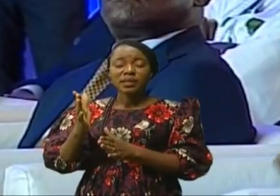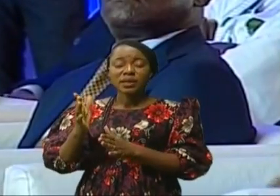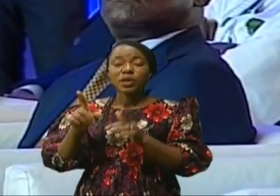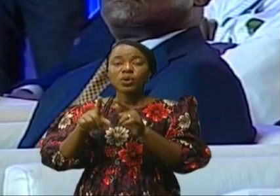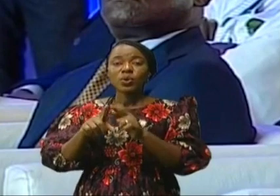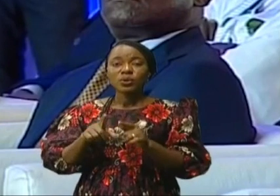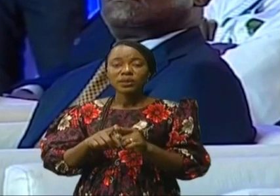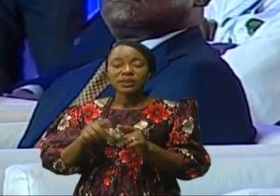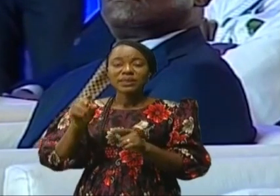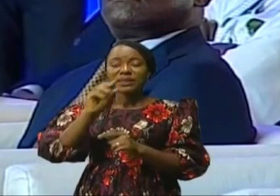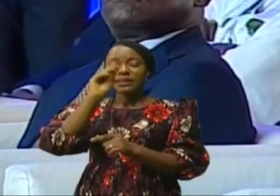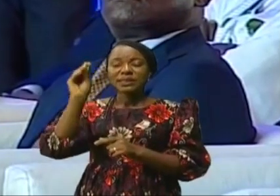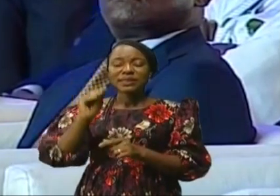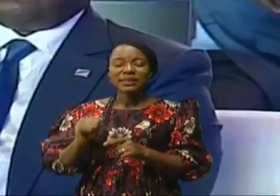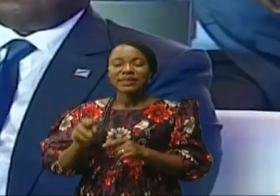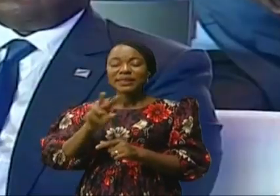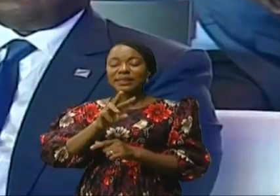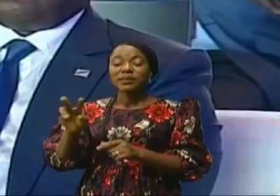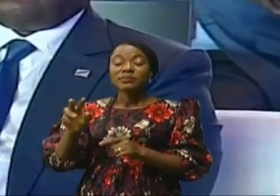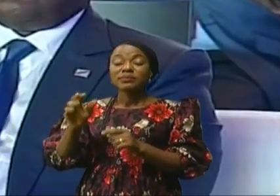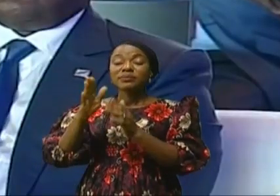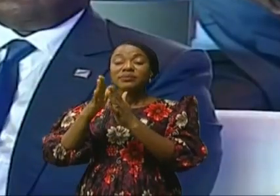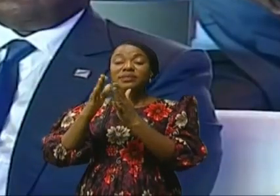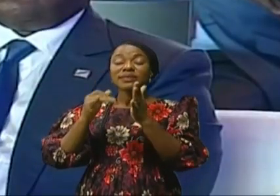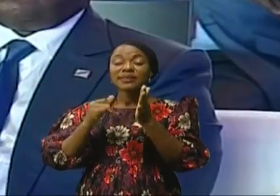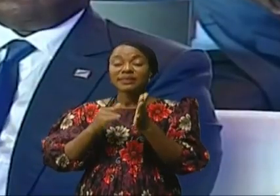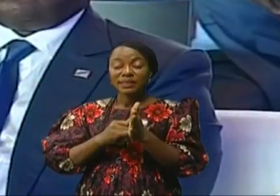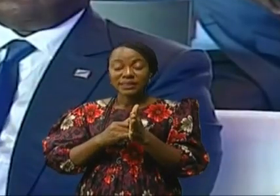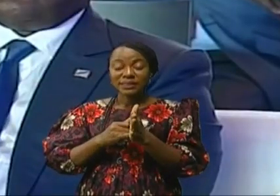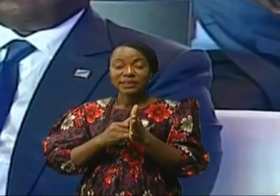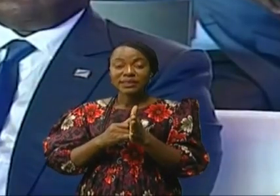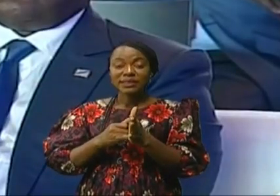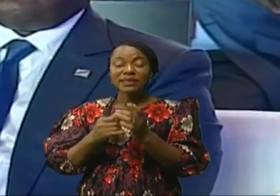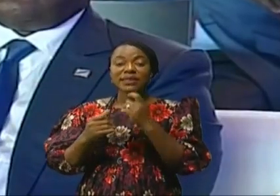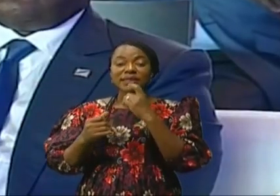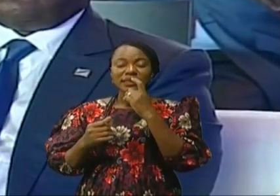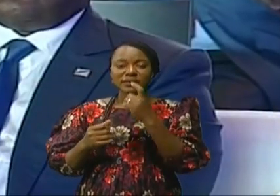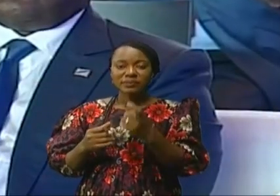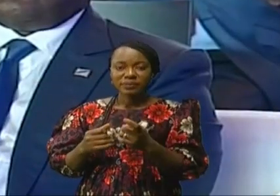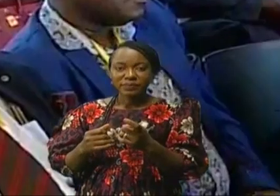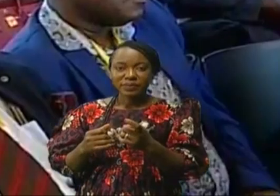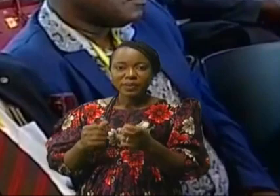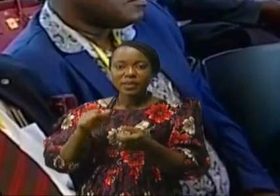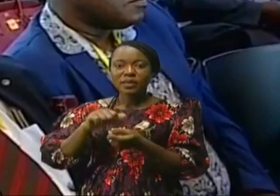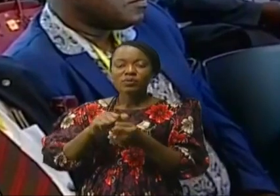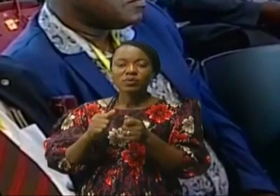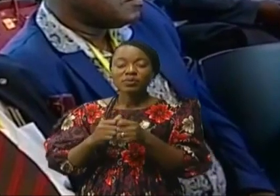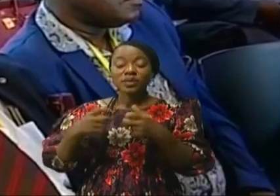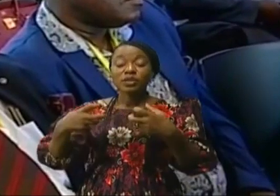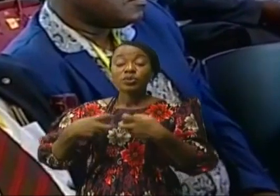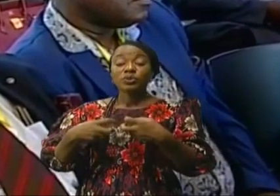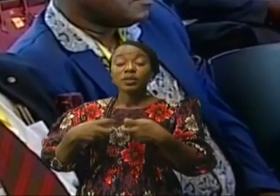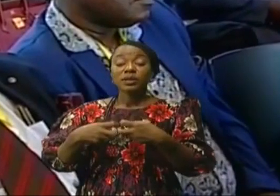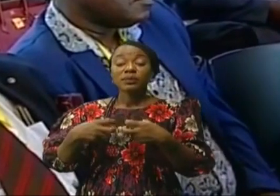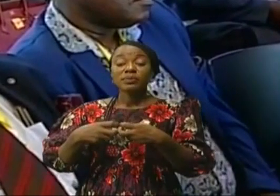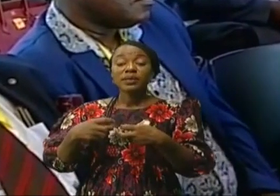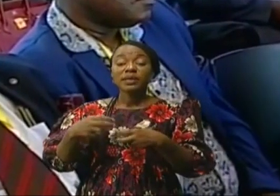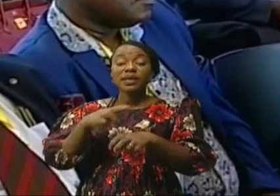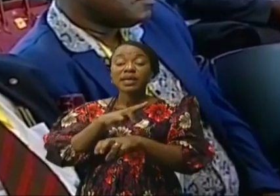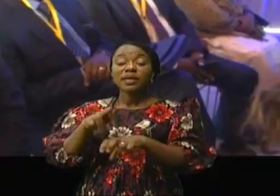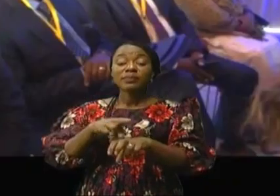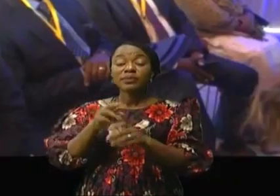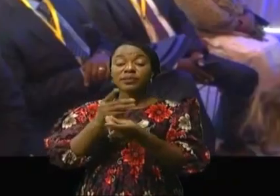le décret de 2016 qui régissent le secteur des hydrocarbures en République démocratique du